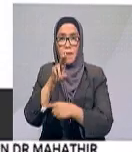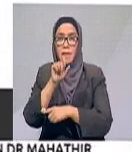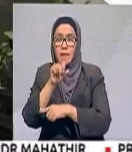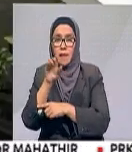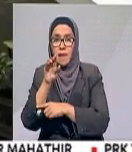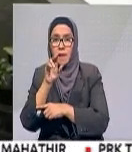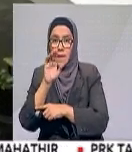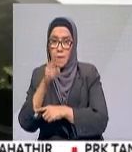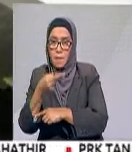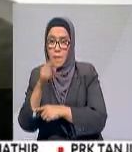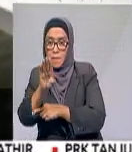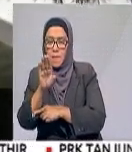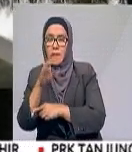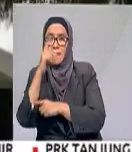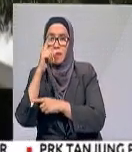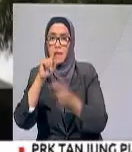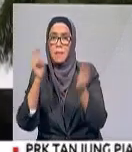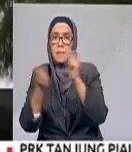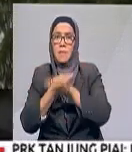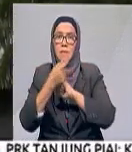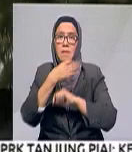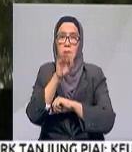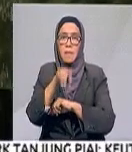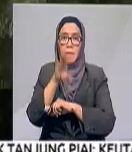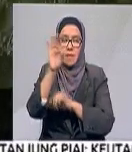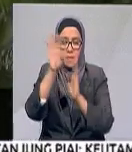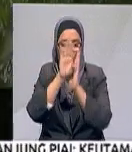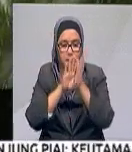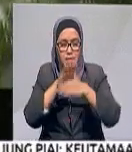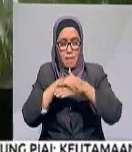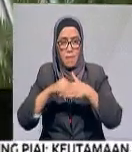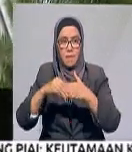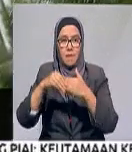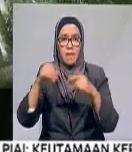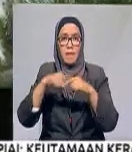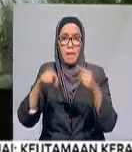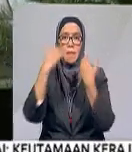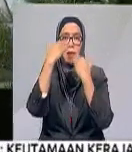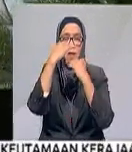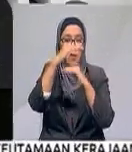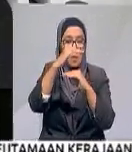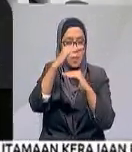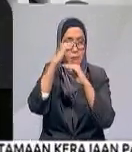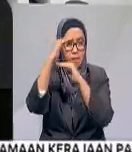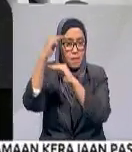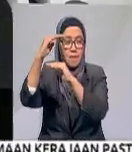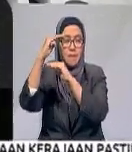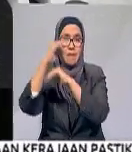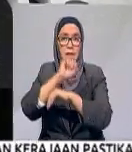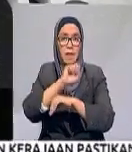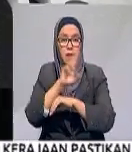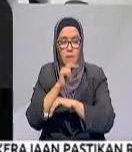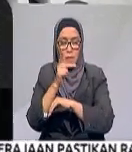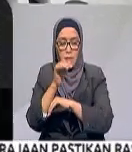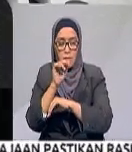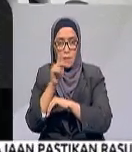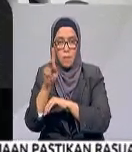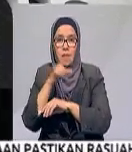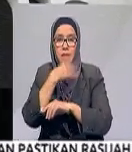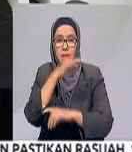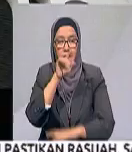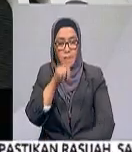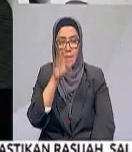sebanyak RM19.9 bilion terdiri daripada dua peringkat sukuk berjumlah RM19.6